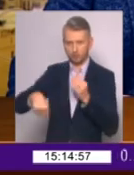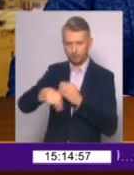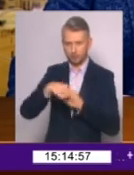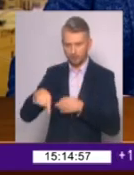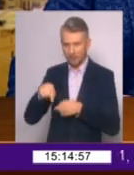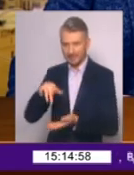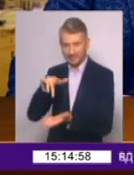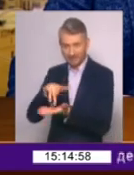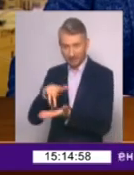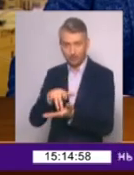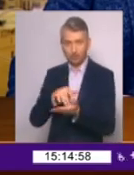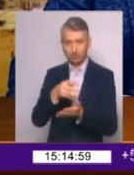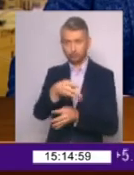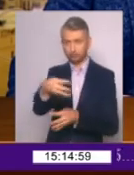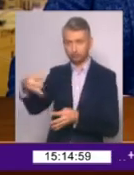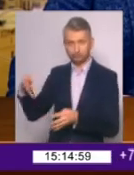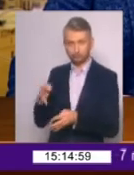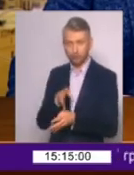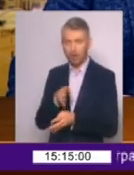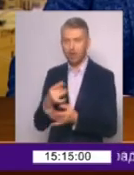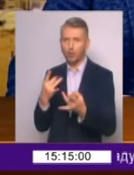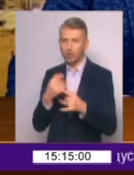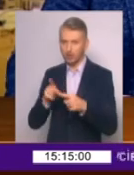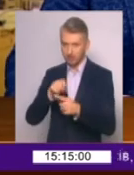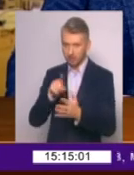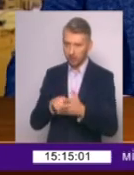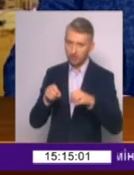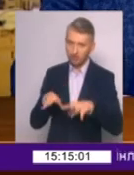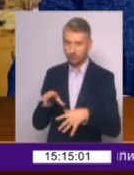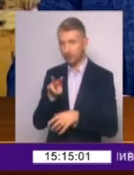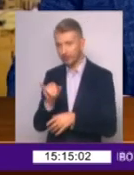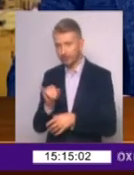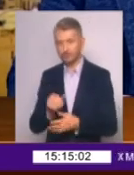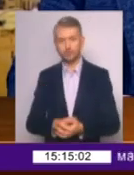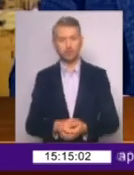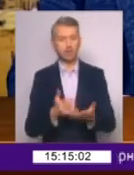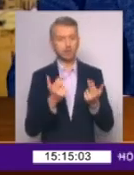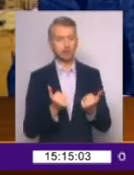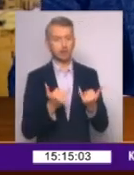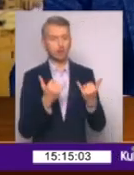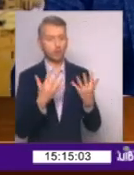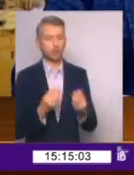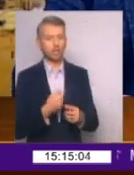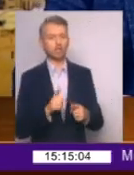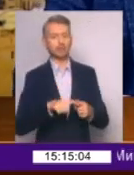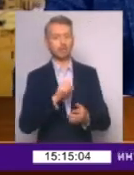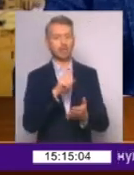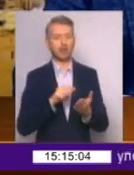цього центру. Розкажіть, чи вирішене наразі це питання, чи почали ви його обговорювати? Да, на сьогоднішній день це питання,